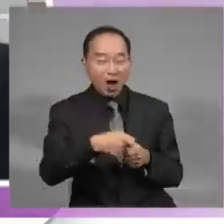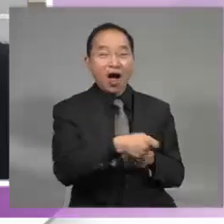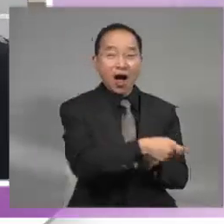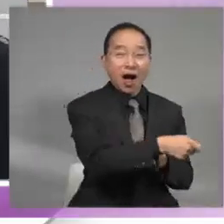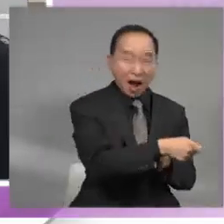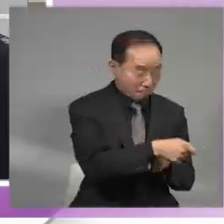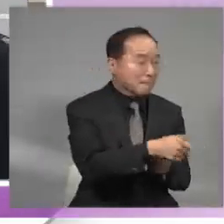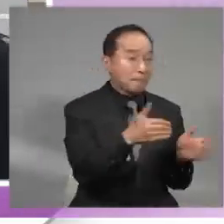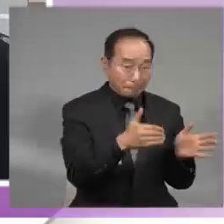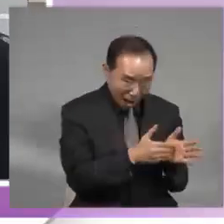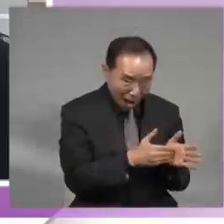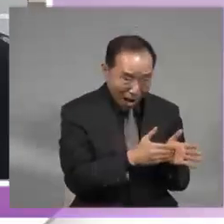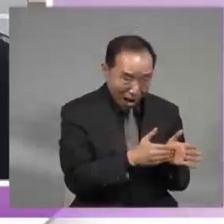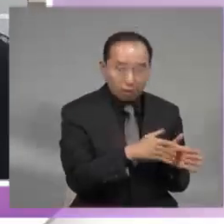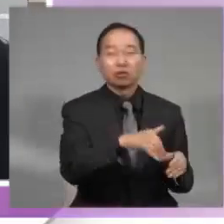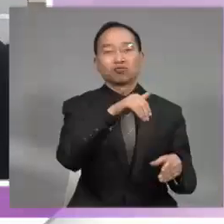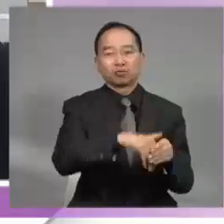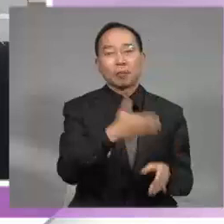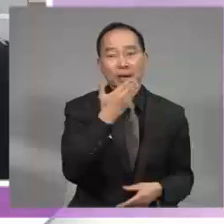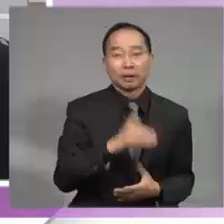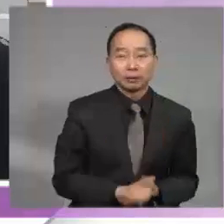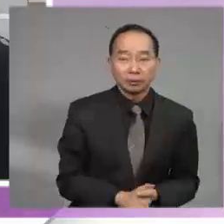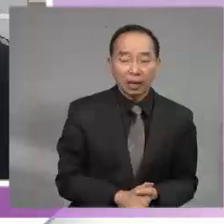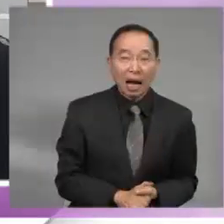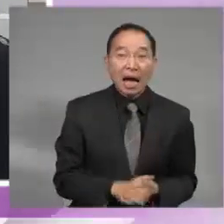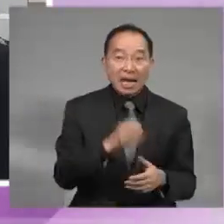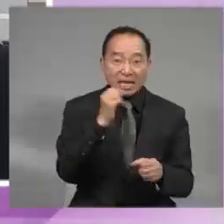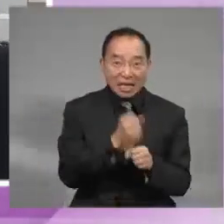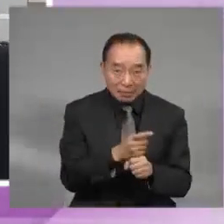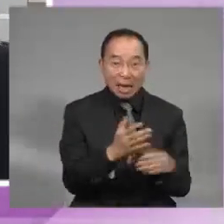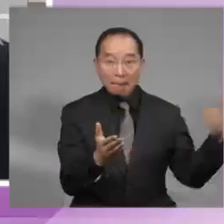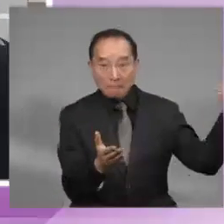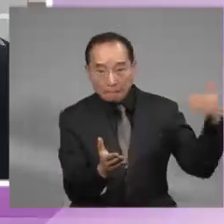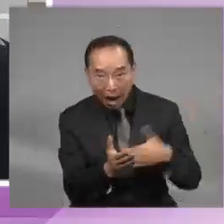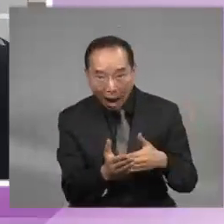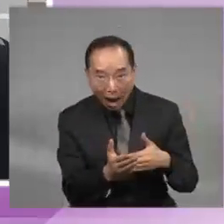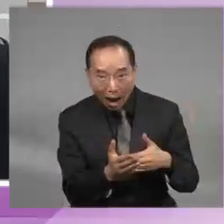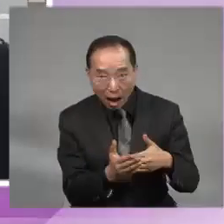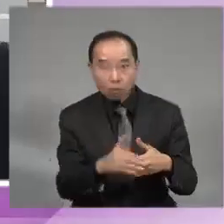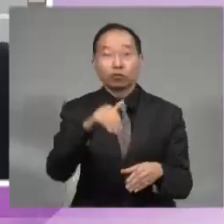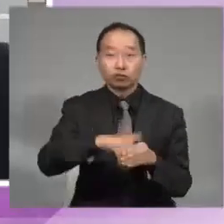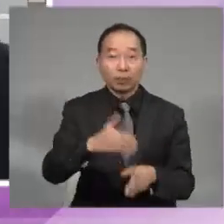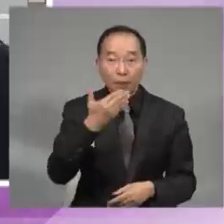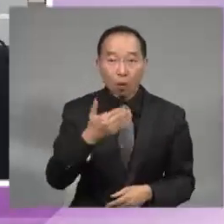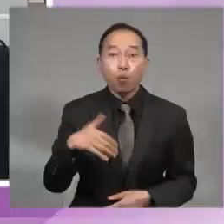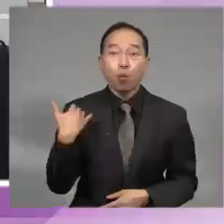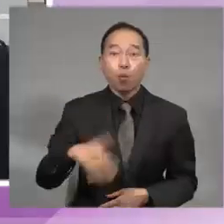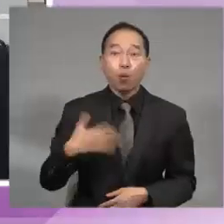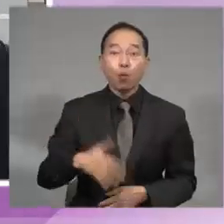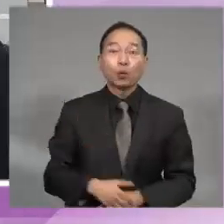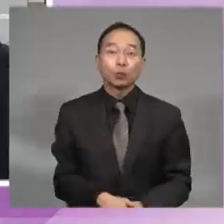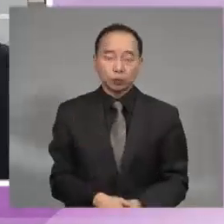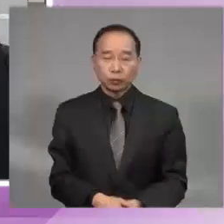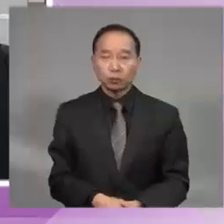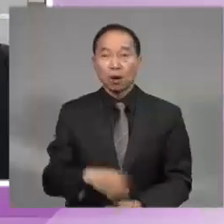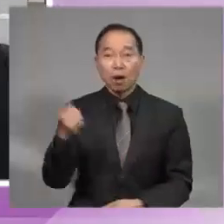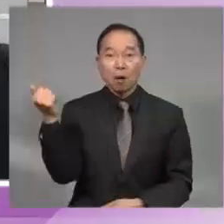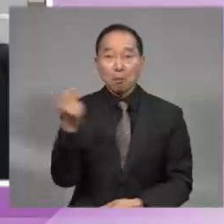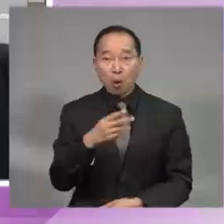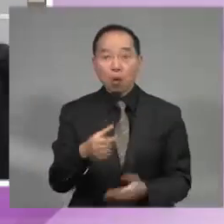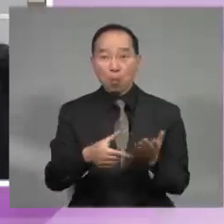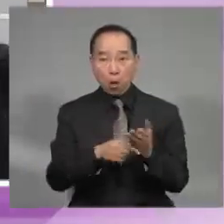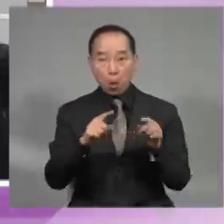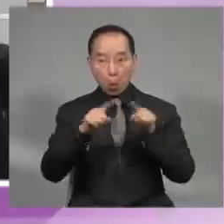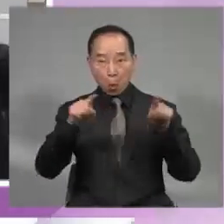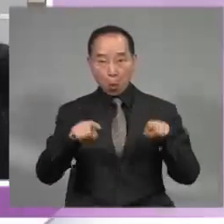이미 현장에 도착해 계신다면 네. 충분히 투표를 마무리할 수 있는 거군요. 네. 예. 이 대기 번호표를 또